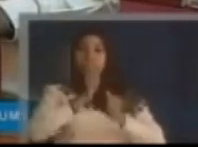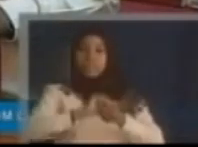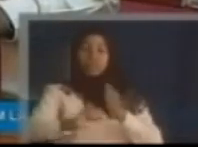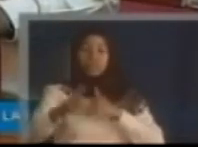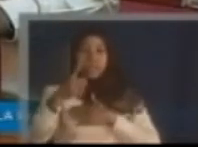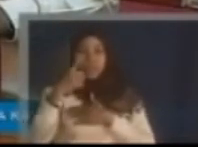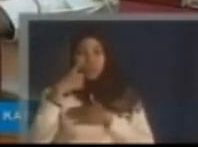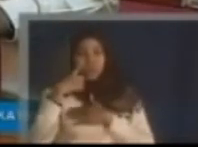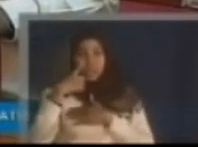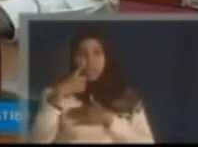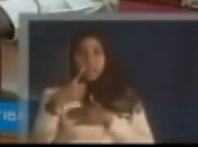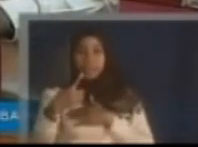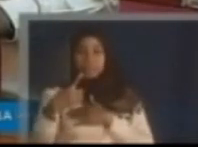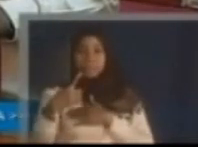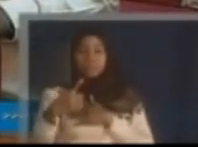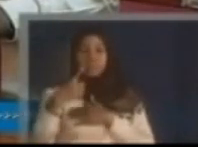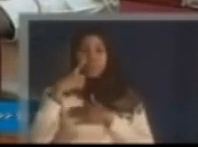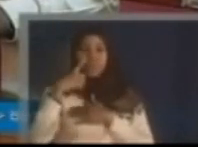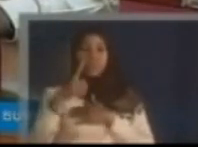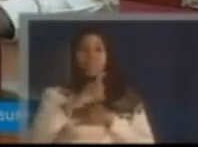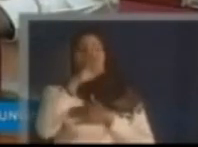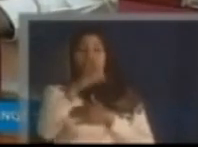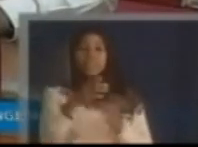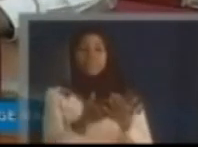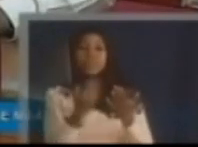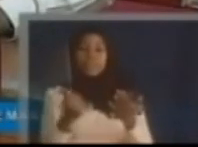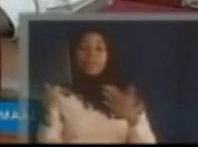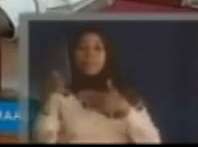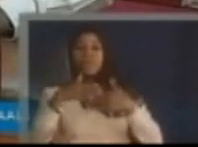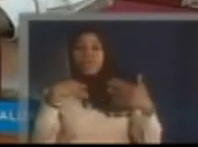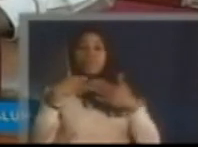ilionekana kwamba kuna haja ya kufanya marekebisho kwa baadhi ya kanuni.